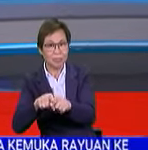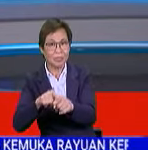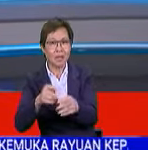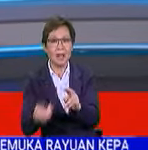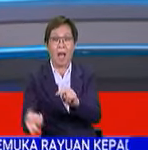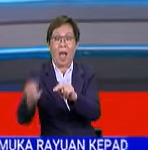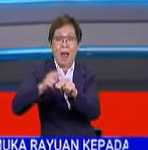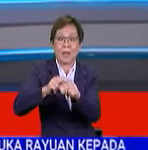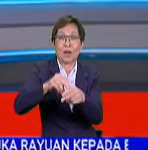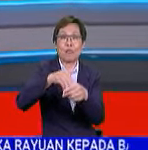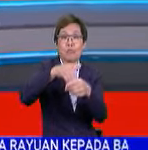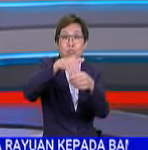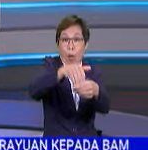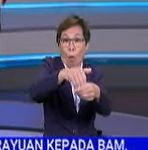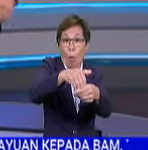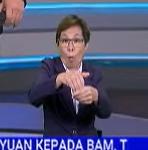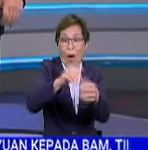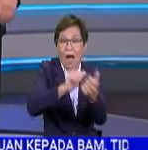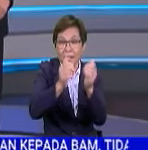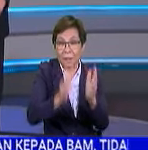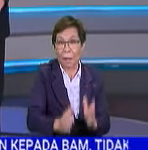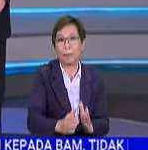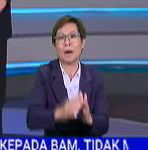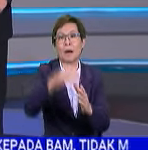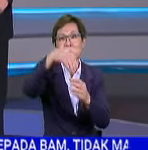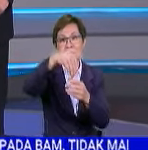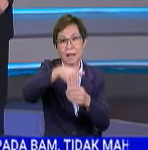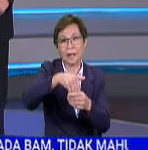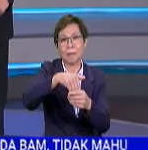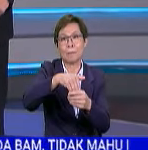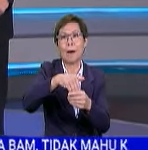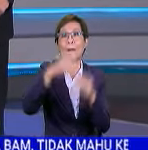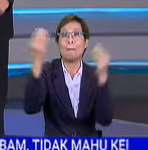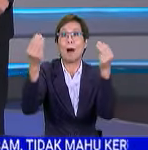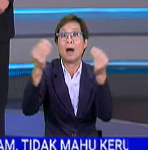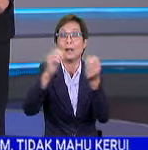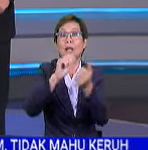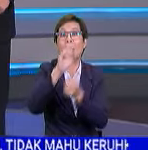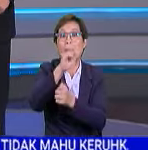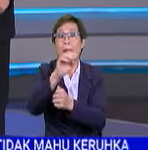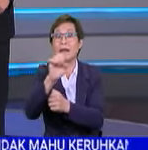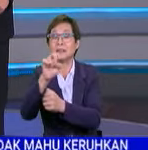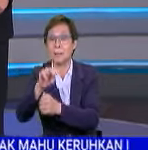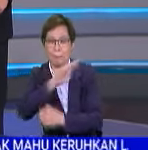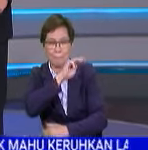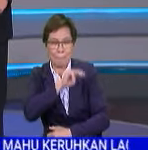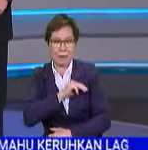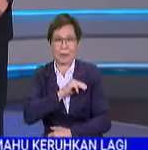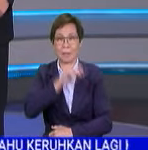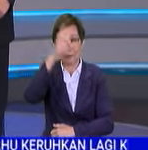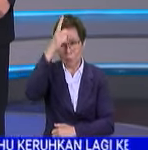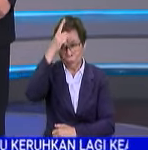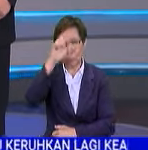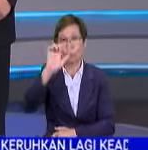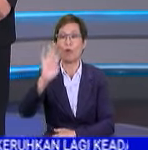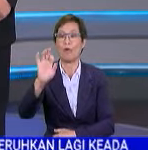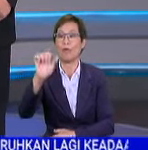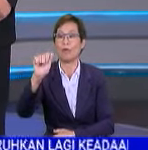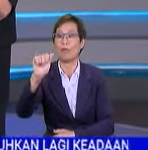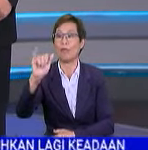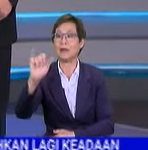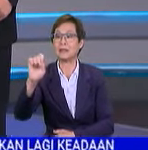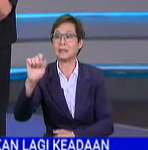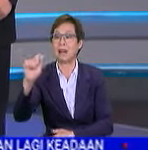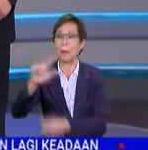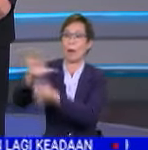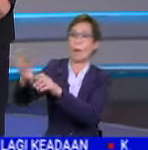allowance atlet kebangsaan dalam program Majlis Sukan Negara MSN. Menurut menterinya, Datuk Seri Ahmad Faizal Azumu, ia